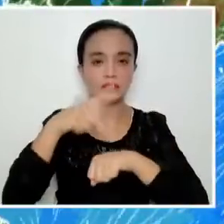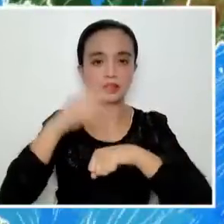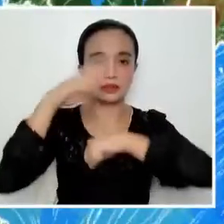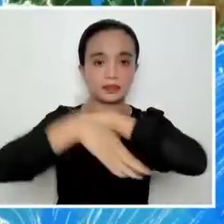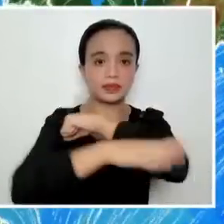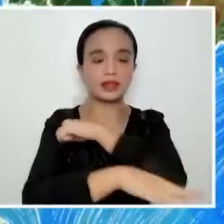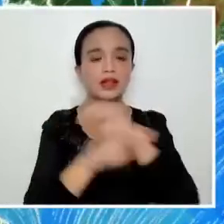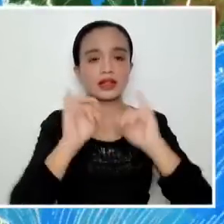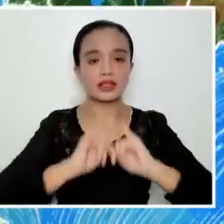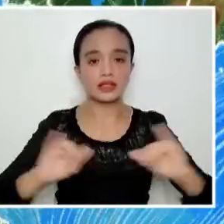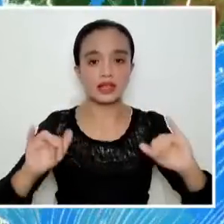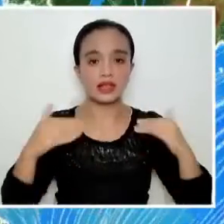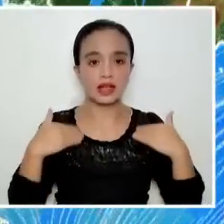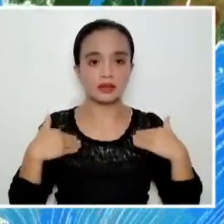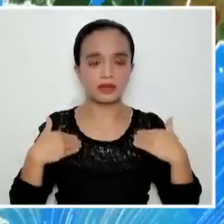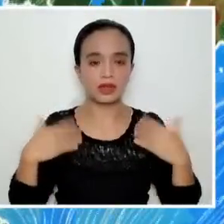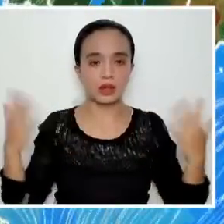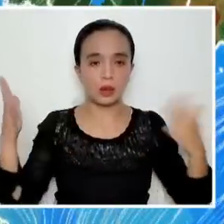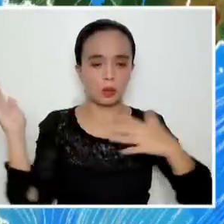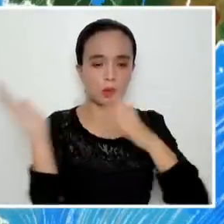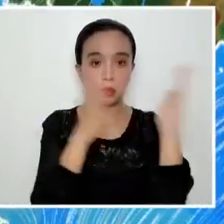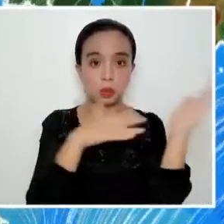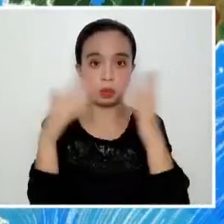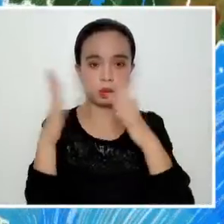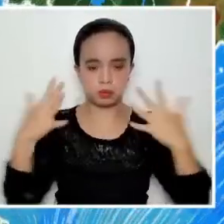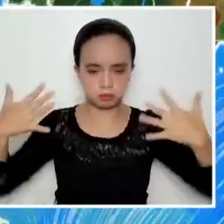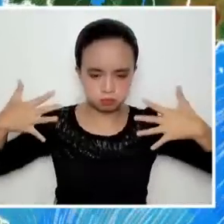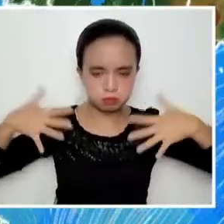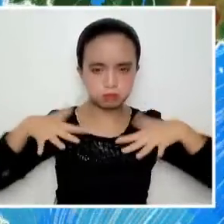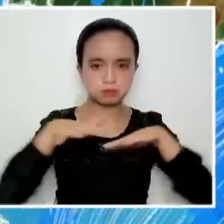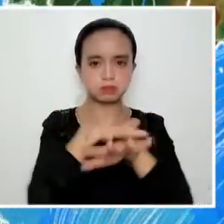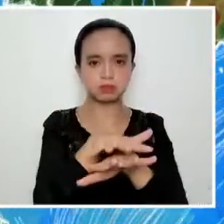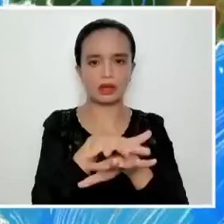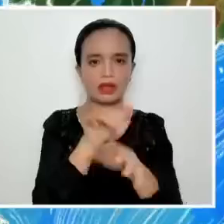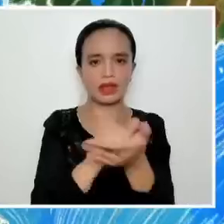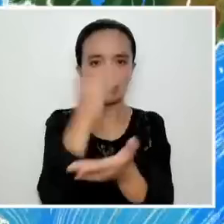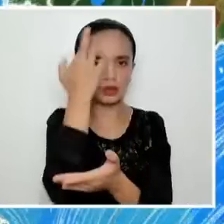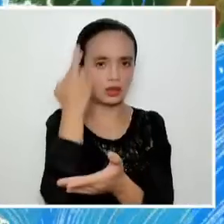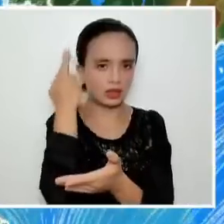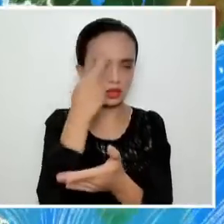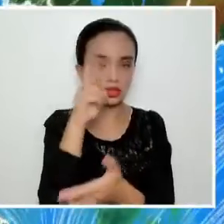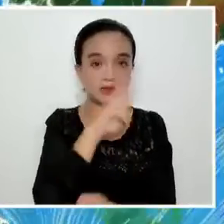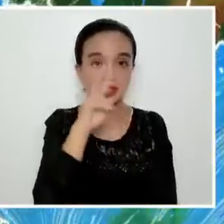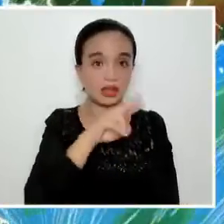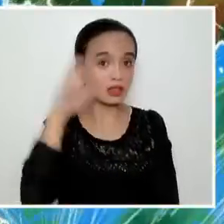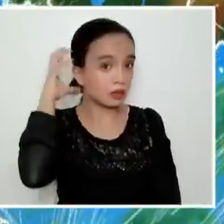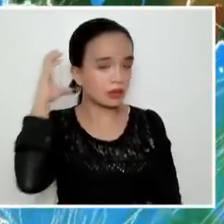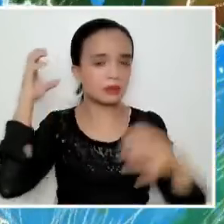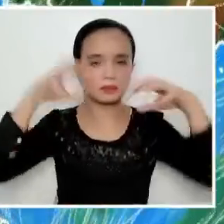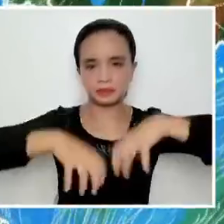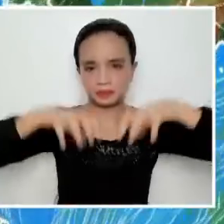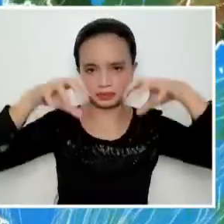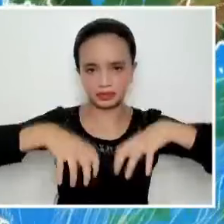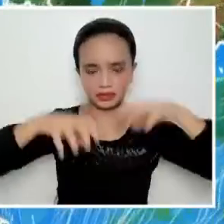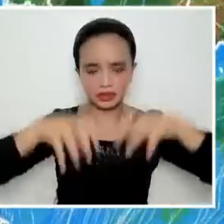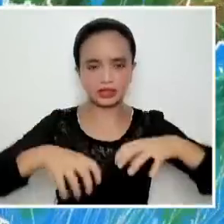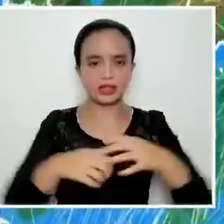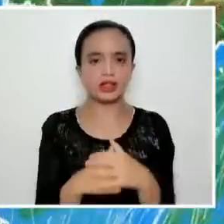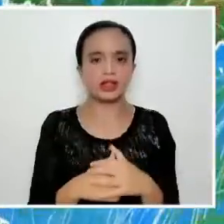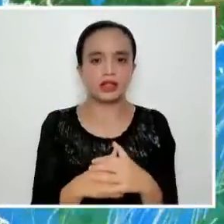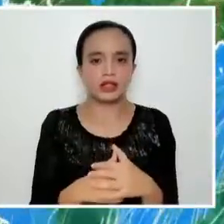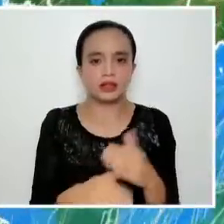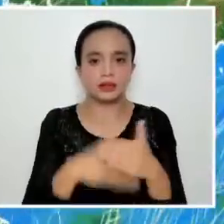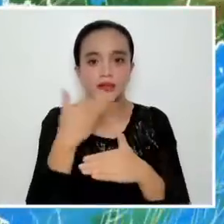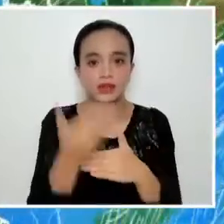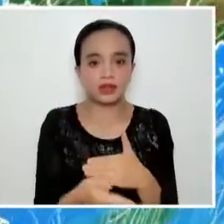meron po mga salubungan ng hangin sa may Visayas at Mindanao na siya magpapaulan doon. Ito naman pong paghina ng habagat at muling pag-ihip